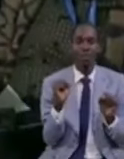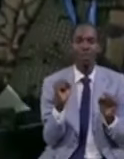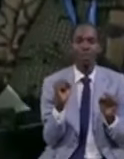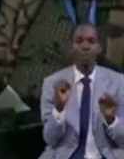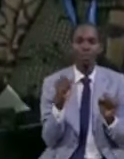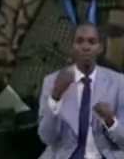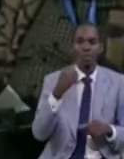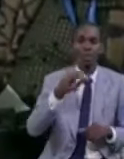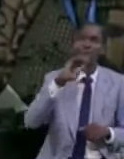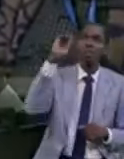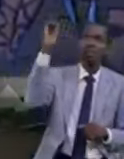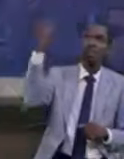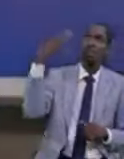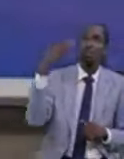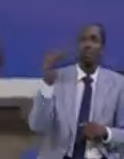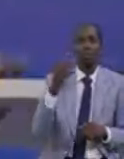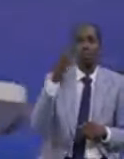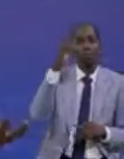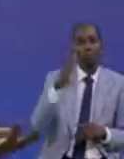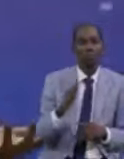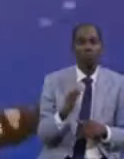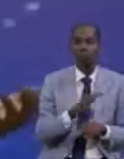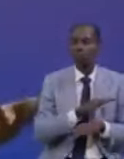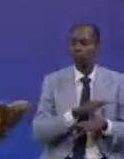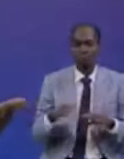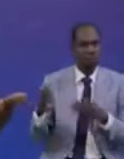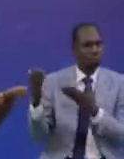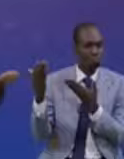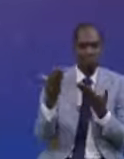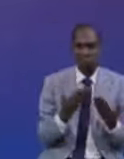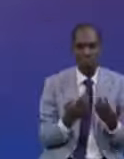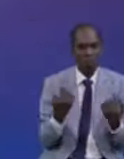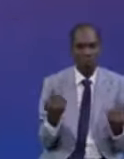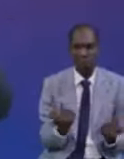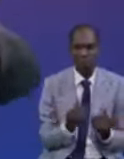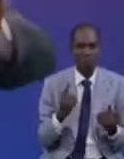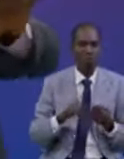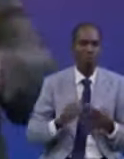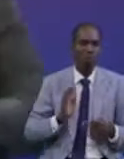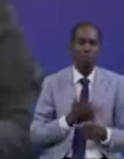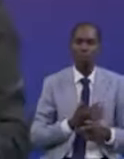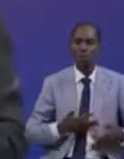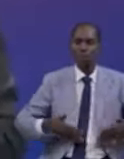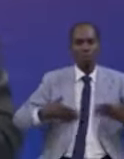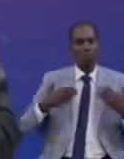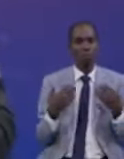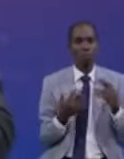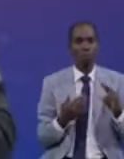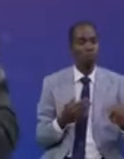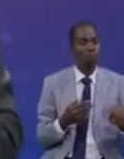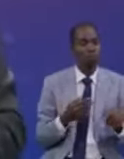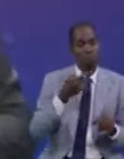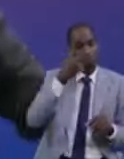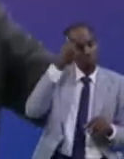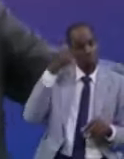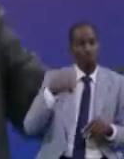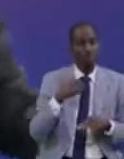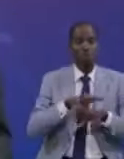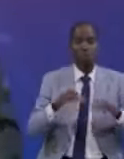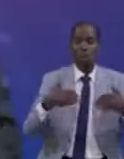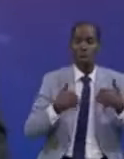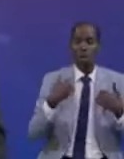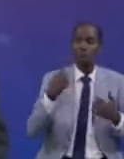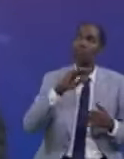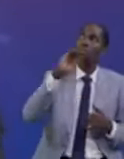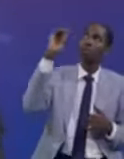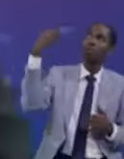Dieu ne n'apporte pas le péché dans nos vies non non c'est parce que nous n'avons pas la grâce c'est pourquoi il y avait le